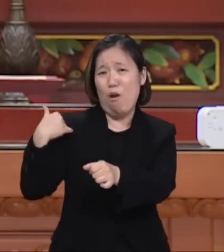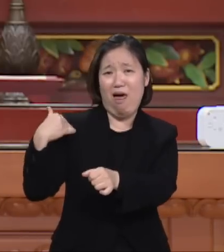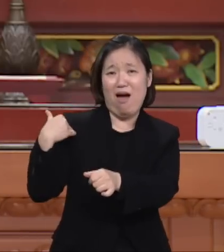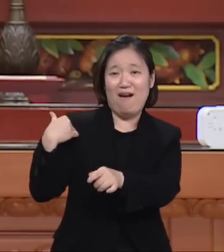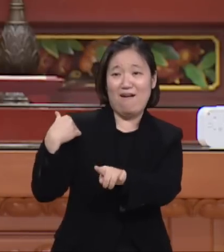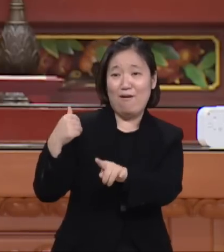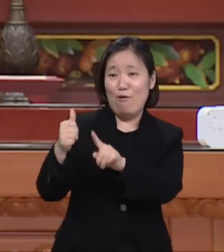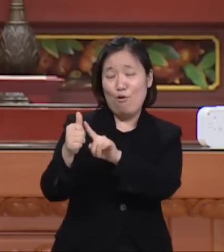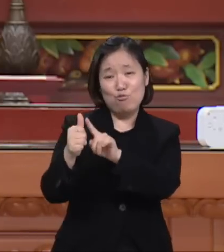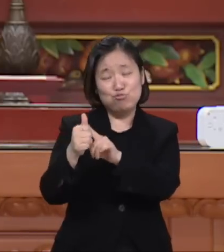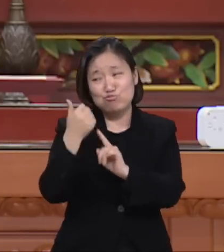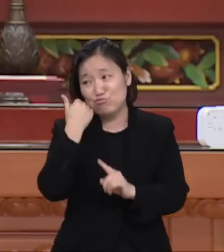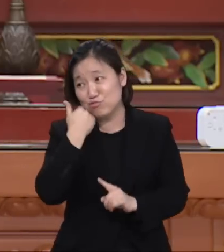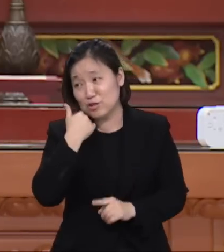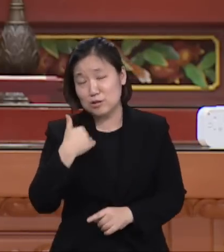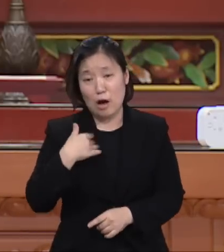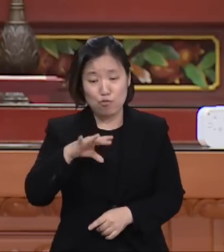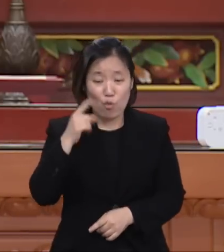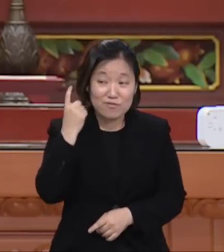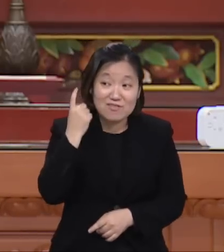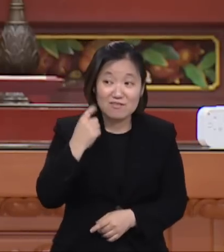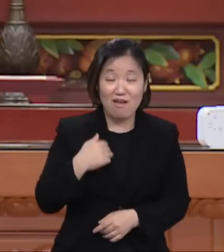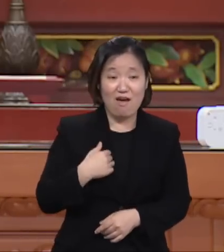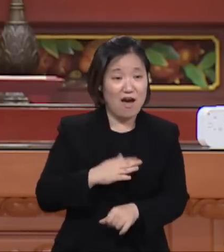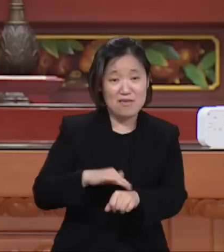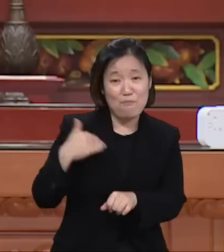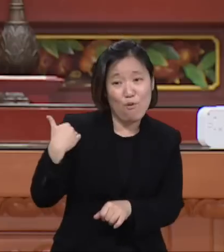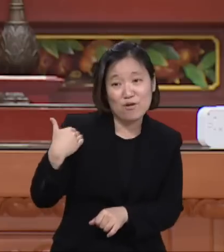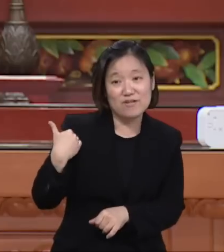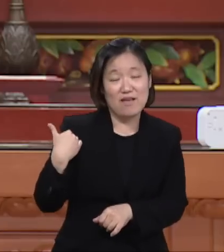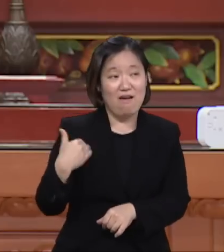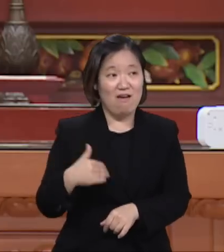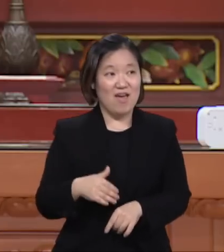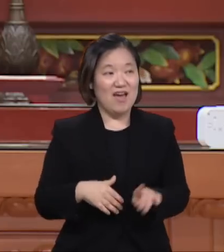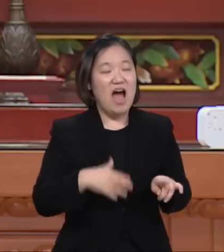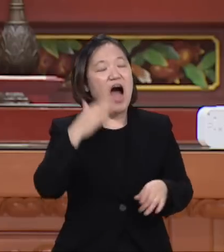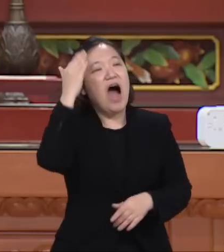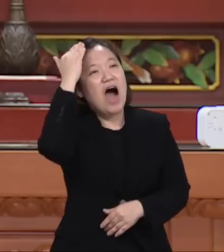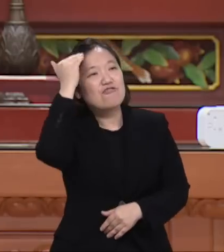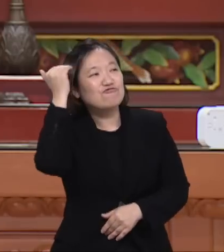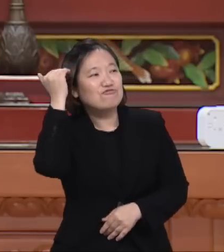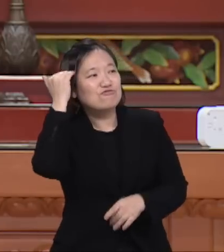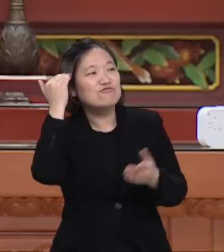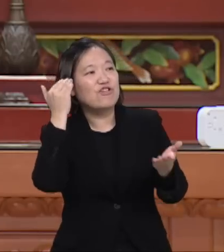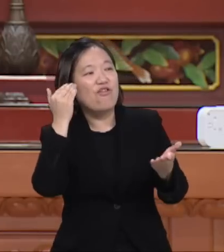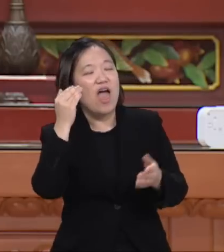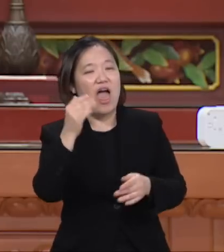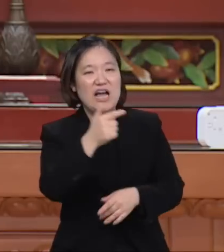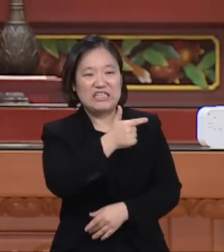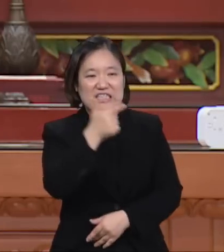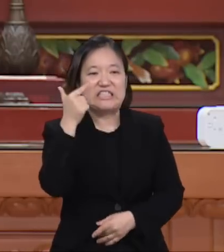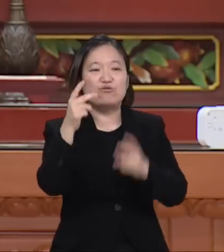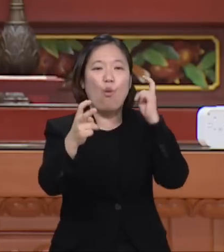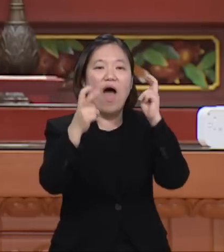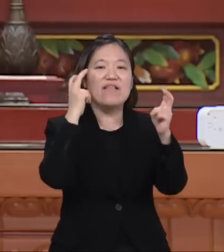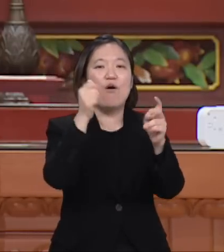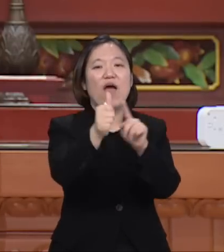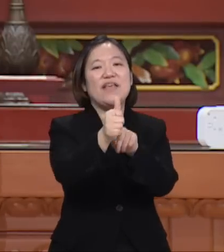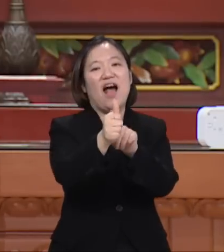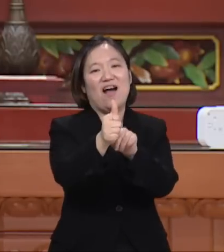누구예요 처음 들어요 너네 나라 사업하는 사람이다 그래서